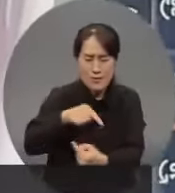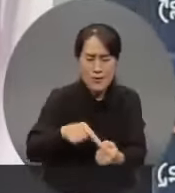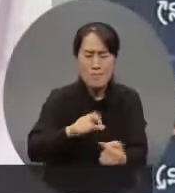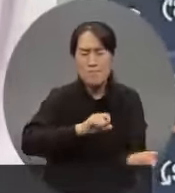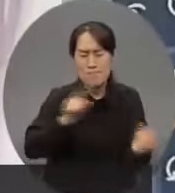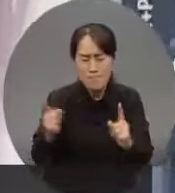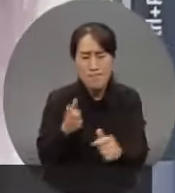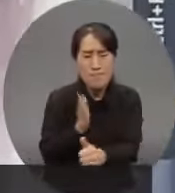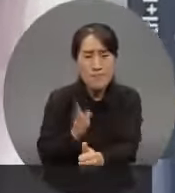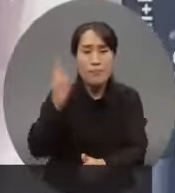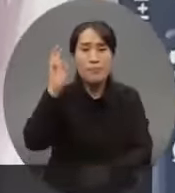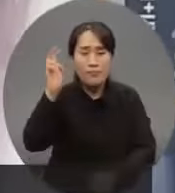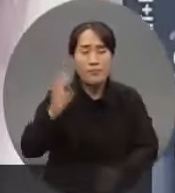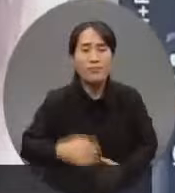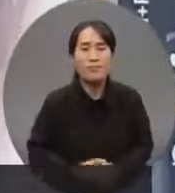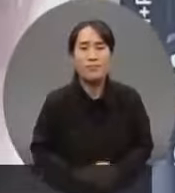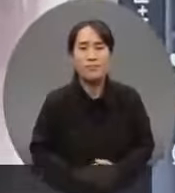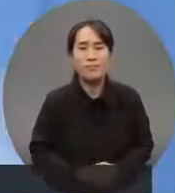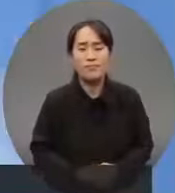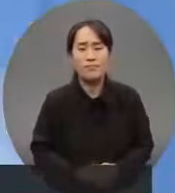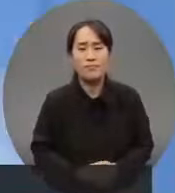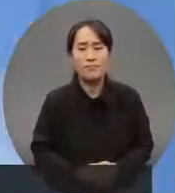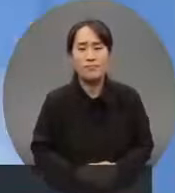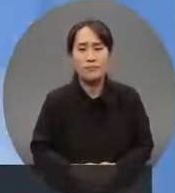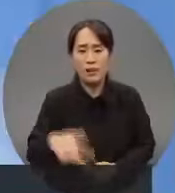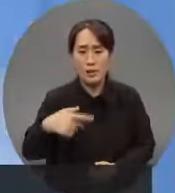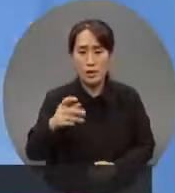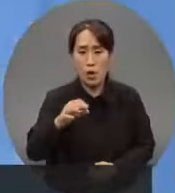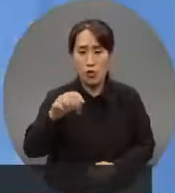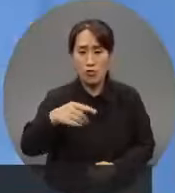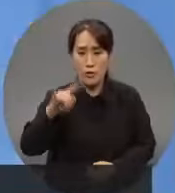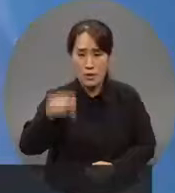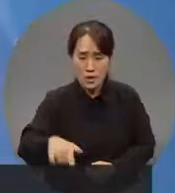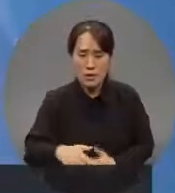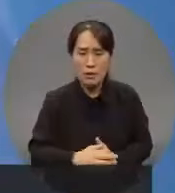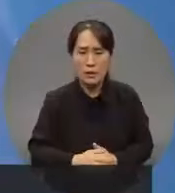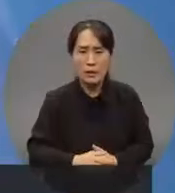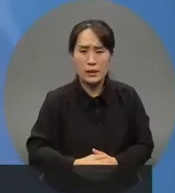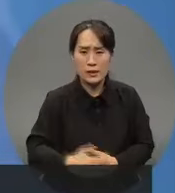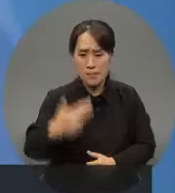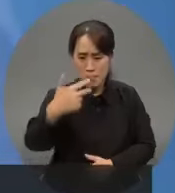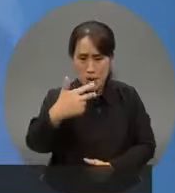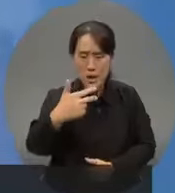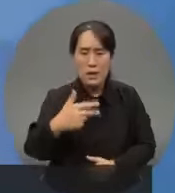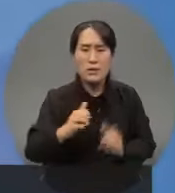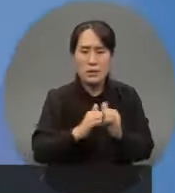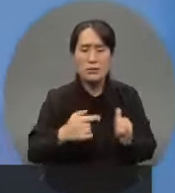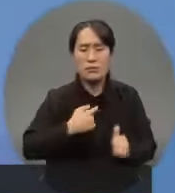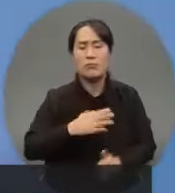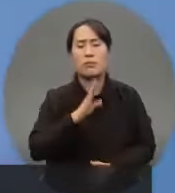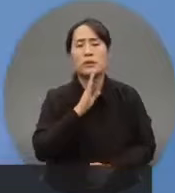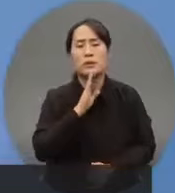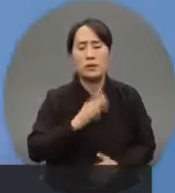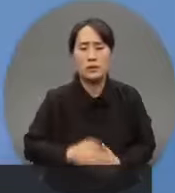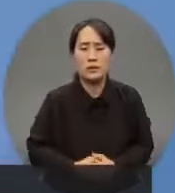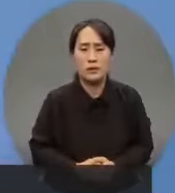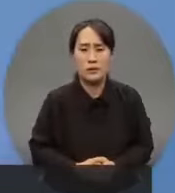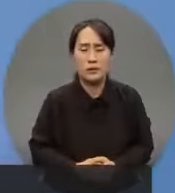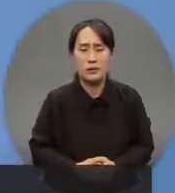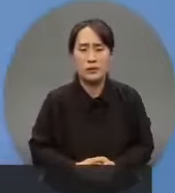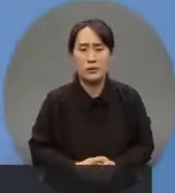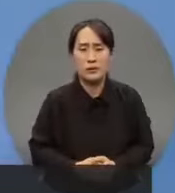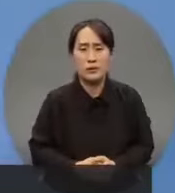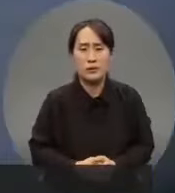달라고 부탁한 것으로 전해졌습니다 정우택 부의장 측도 CCTV 촬영된 인물은 정 부의장 본인이 맞다고